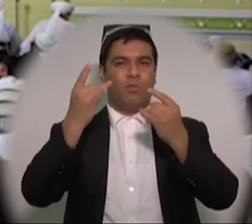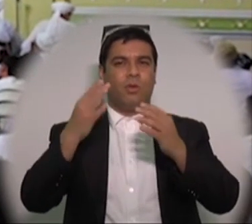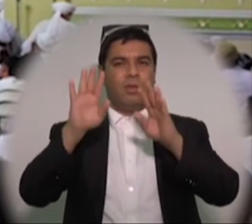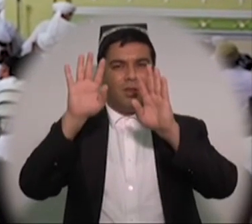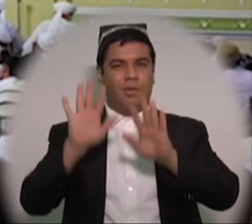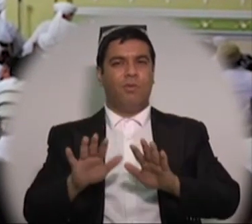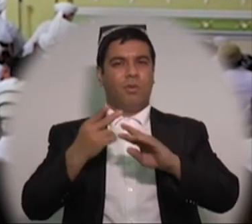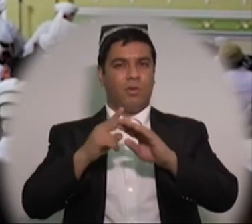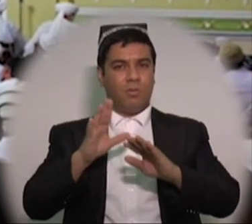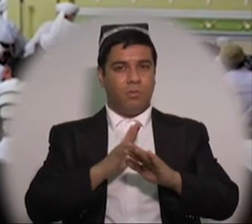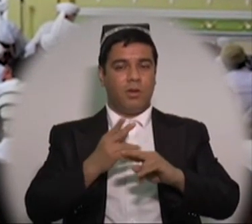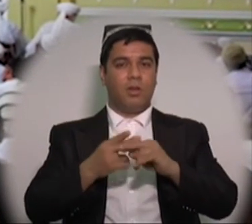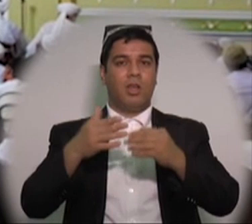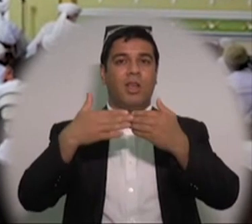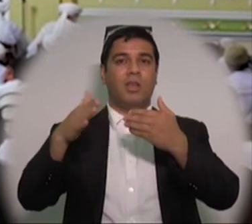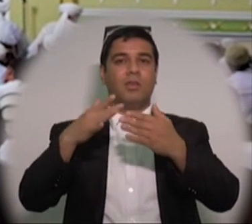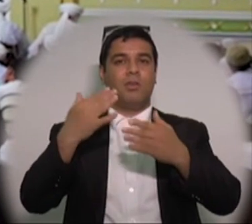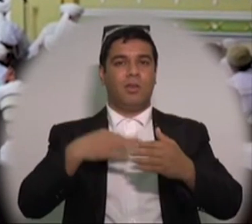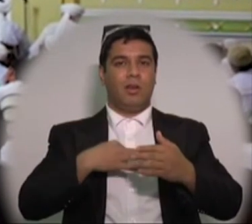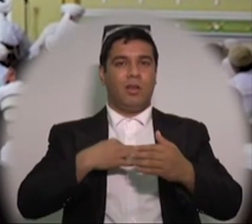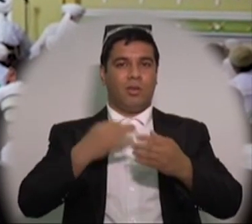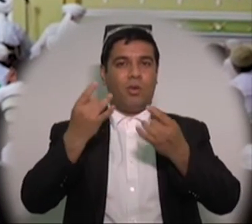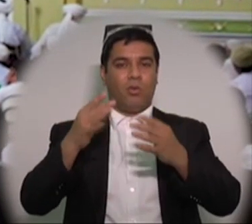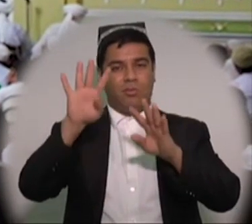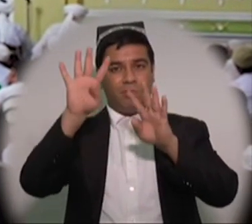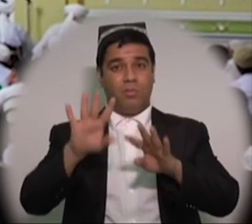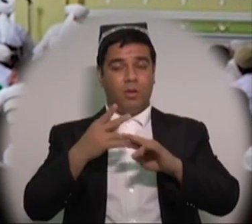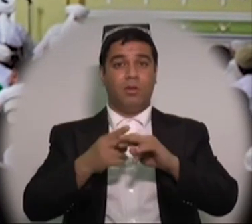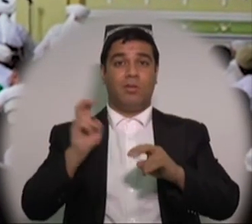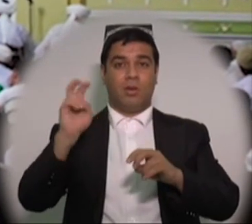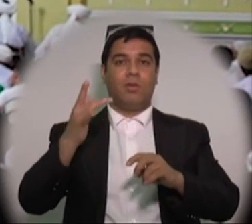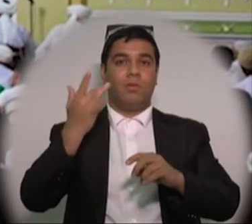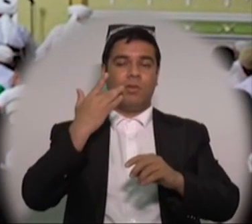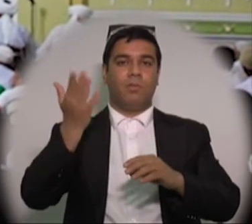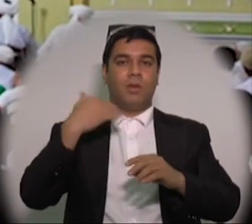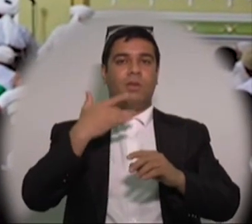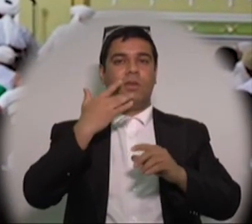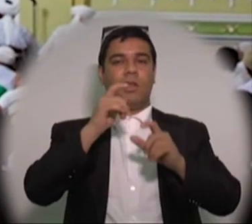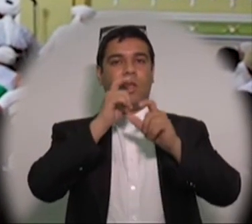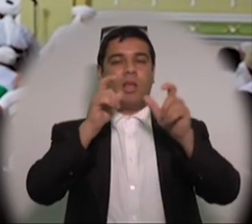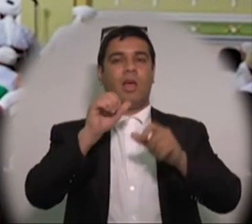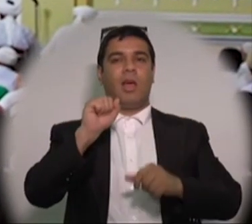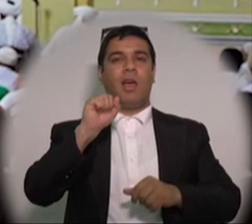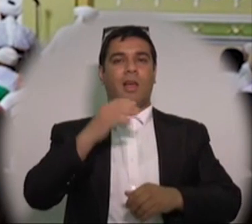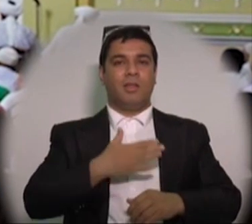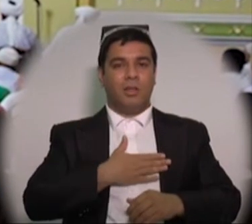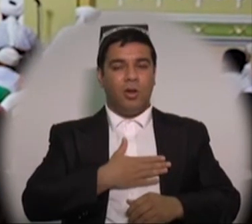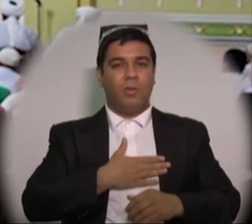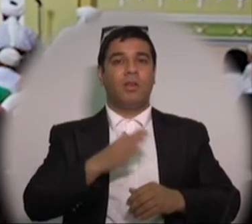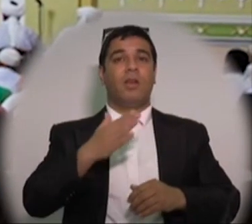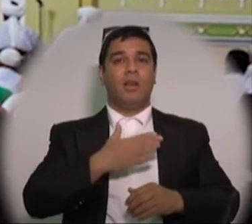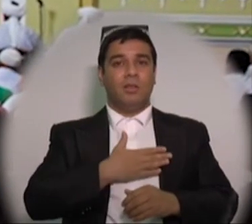devor qilingan, eshikni o'rniga lata to'sib qo'ygan. Shuning uchun o'sha eshik yoniga kelib, nariga qarab turib, assalomu